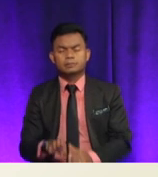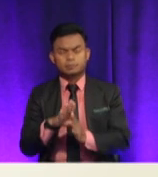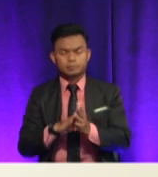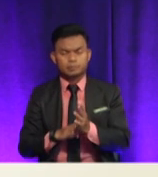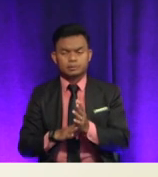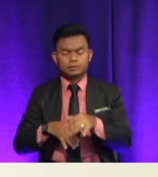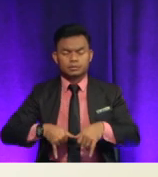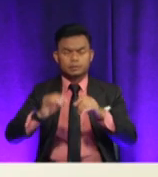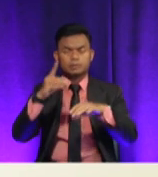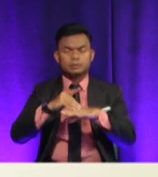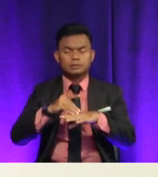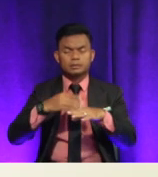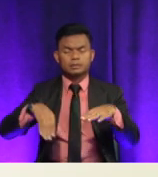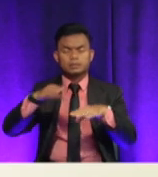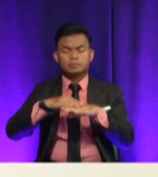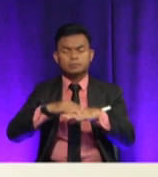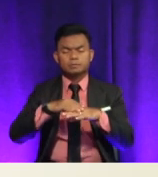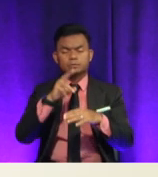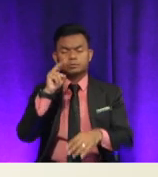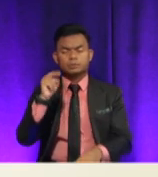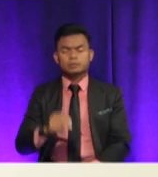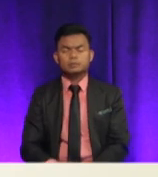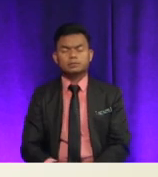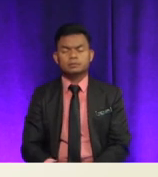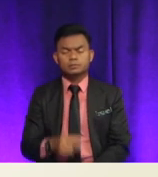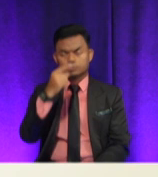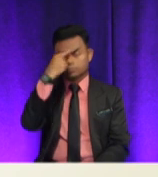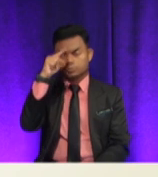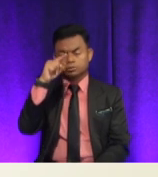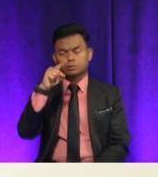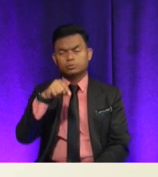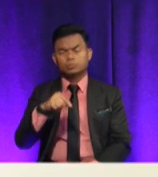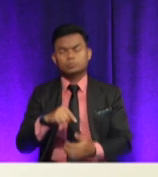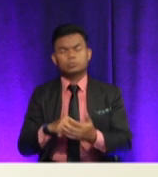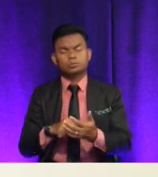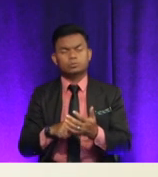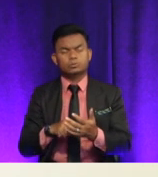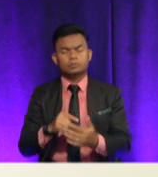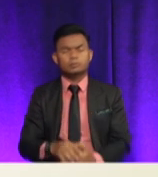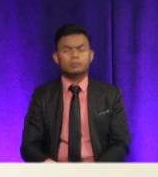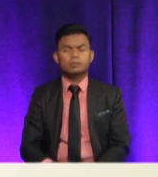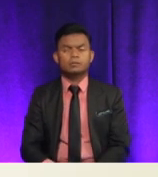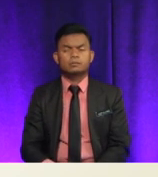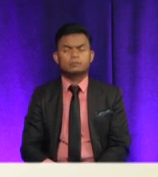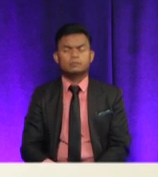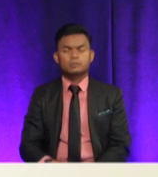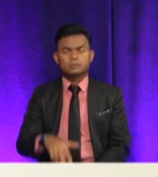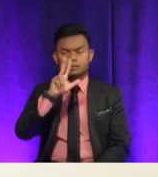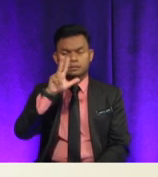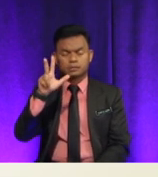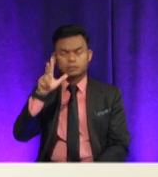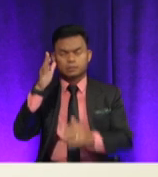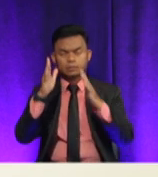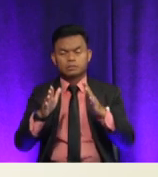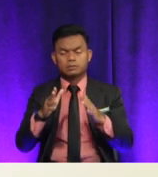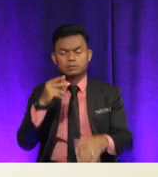tujuannya Tujuannya adalah untuk mencarikan air Oke mencarikan air akhirnya dia ketiga-tiga orang menteri tadi